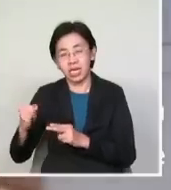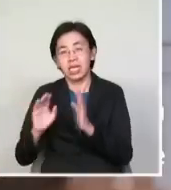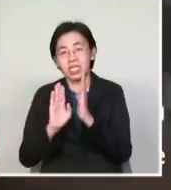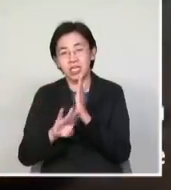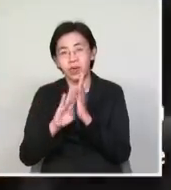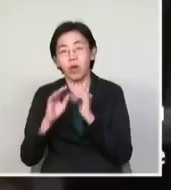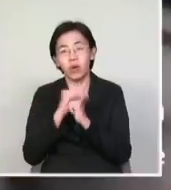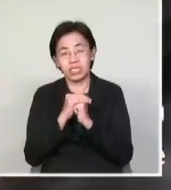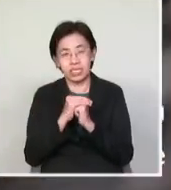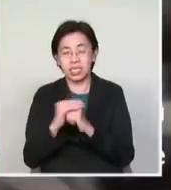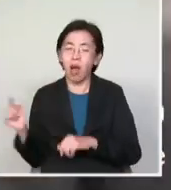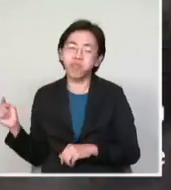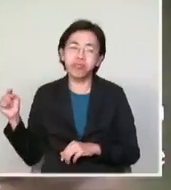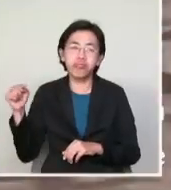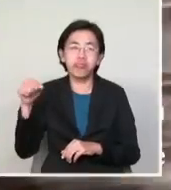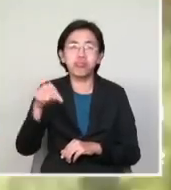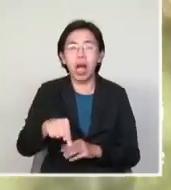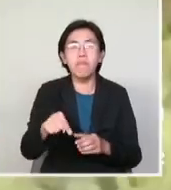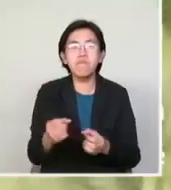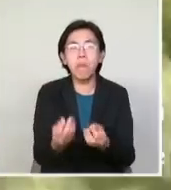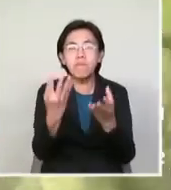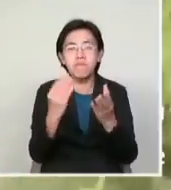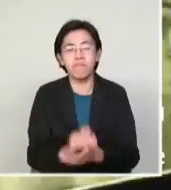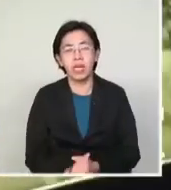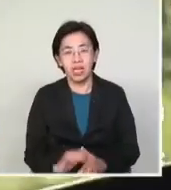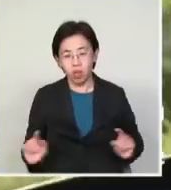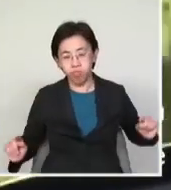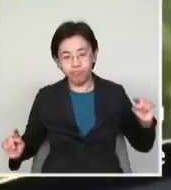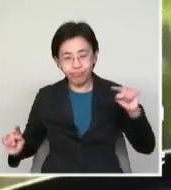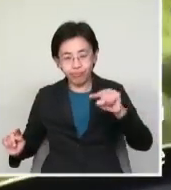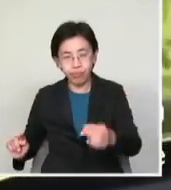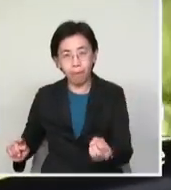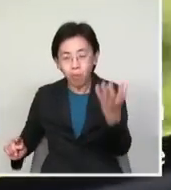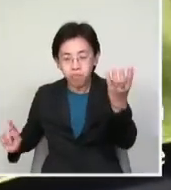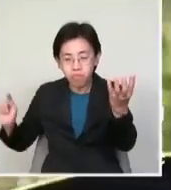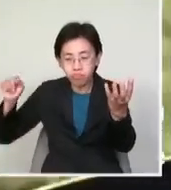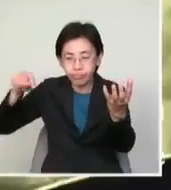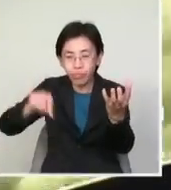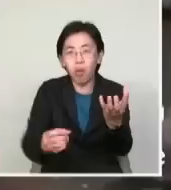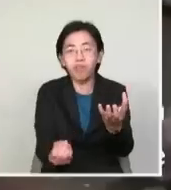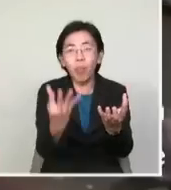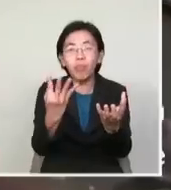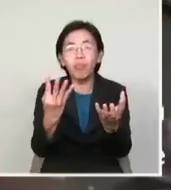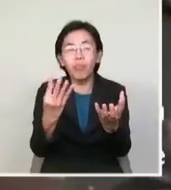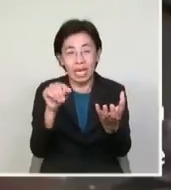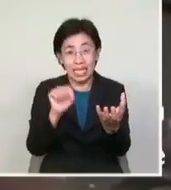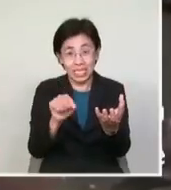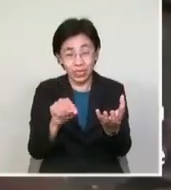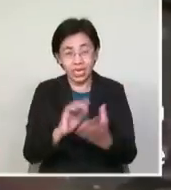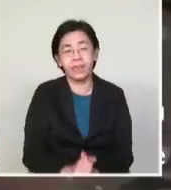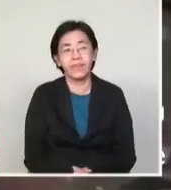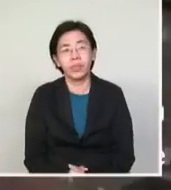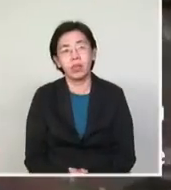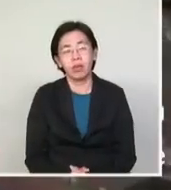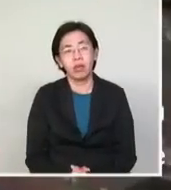จีนค่ะทั้ง2ลูกเนี่ยไปตกในน่านน้ำพื้นที่เดียวกันนะคะแล้วก็มีความน่าสนใจมากๆเพราะว่าขีปนาวุธ1ในนั้นเ